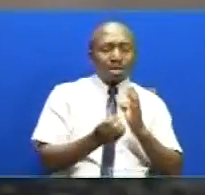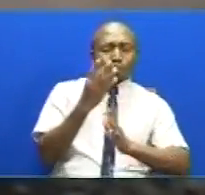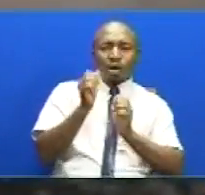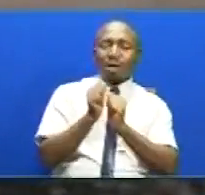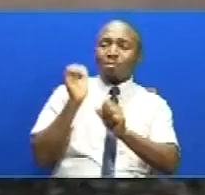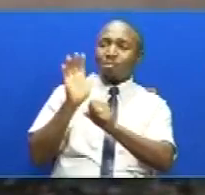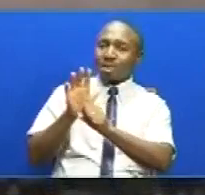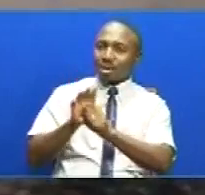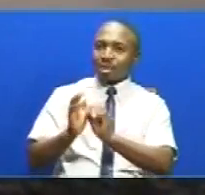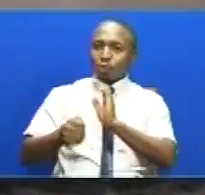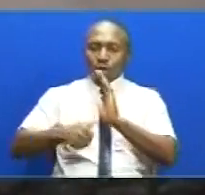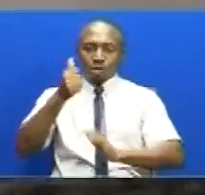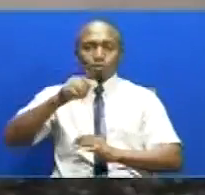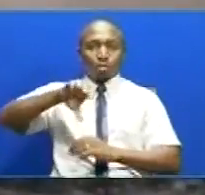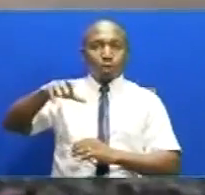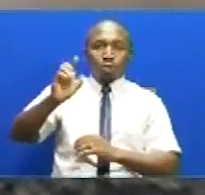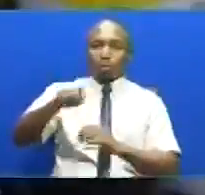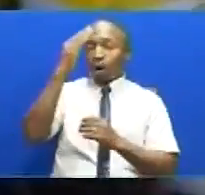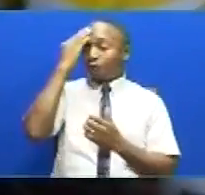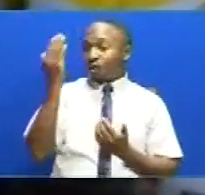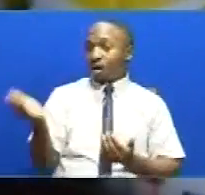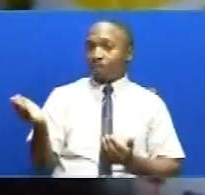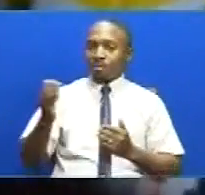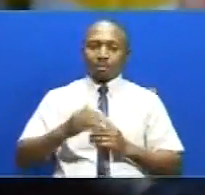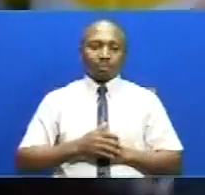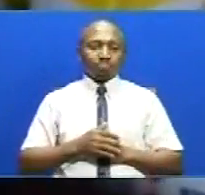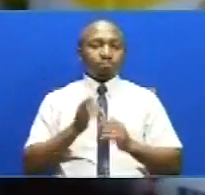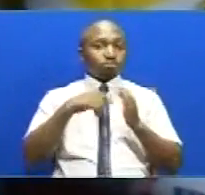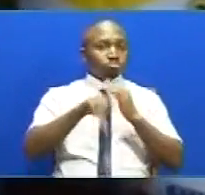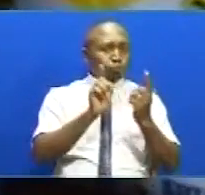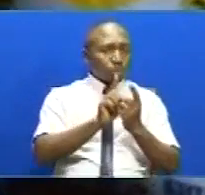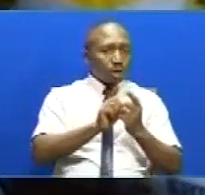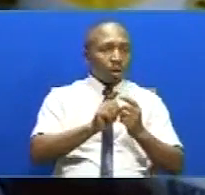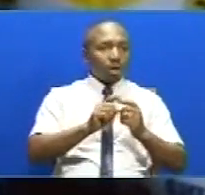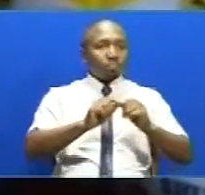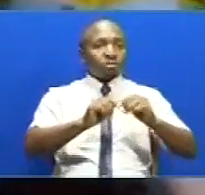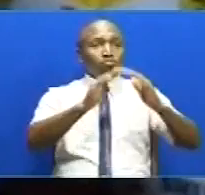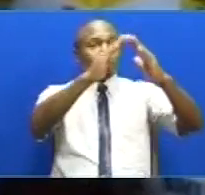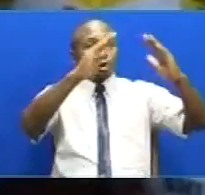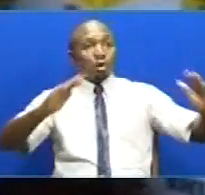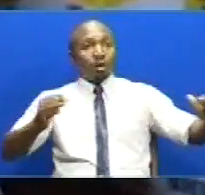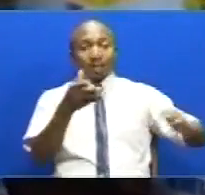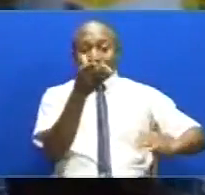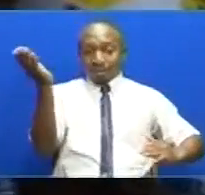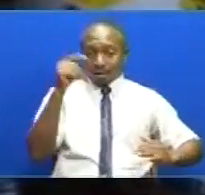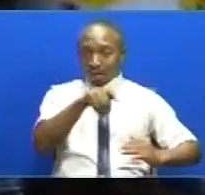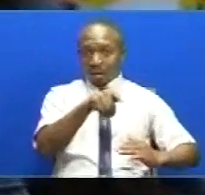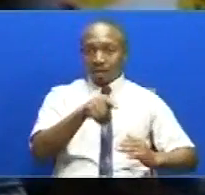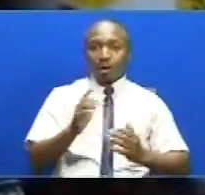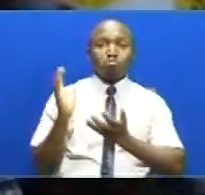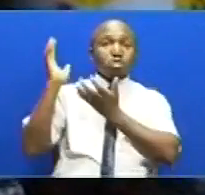ambayo uongozi wa mkoa ulikuwa hauyafahamu. Tulikuta godown lingine. Sasa ile godown lingine ndio ilikuwa na mzigo